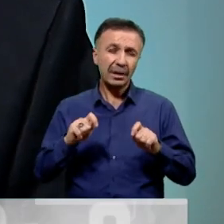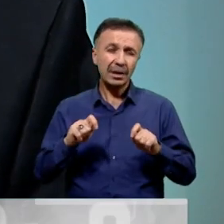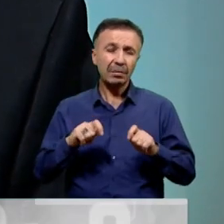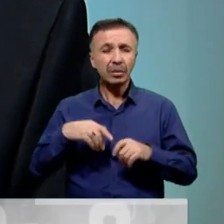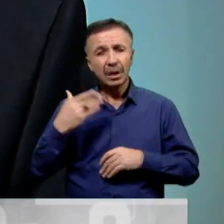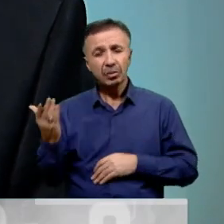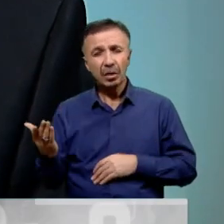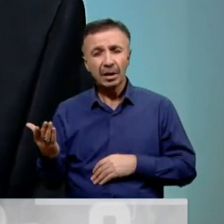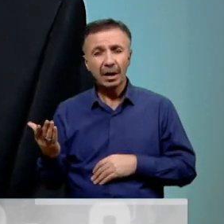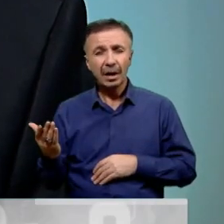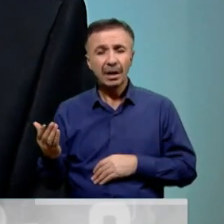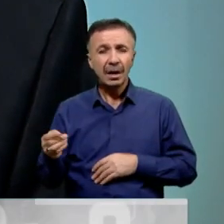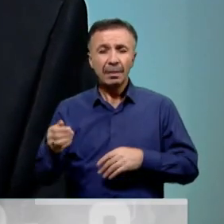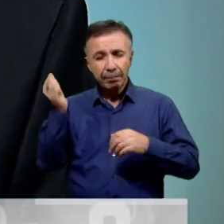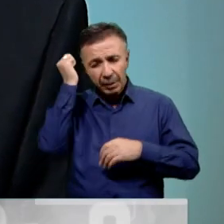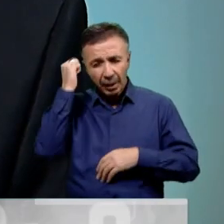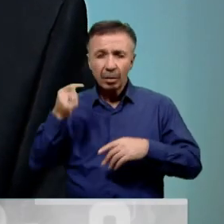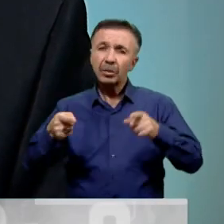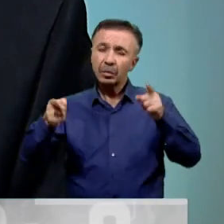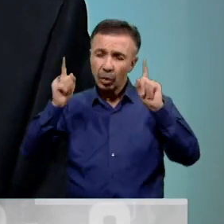sonra namazlarımı tam kılacağım.